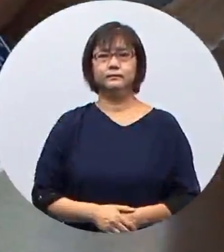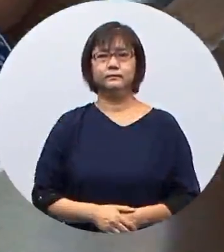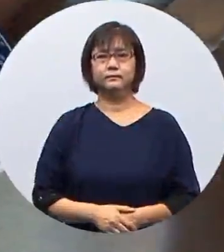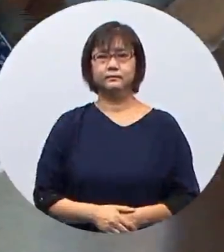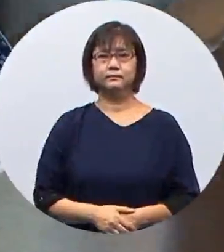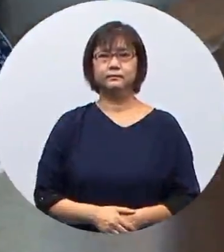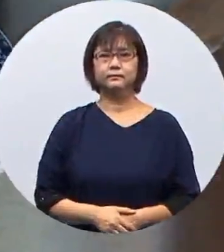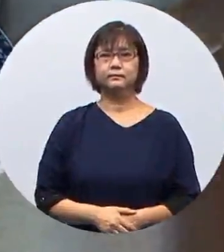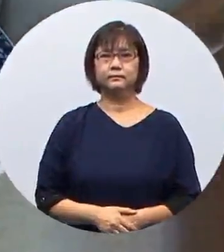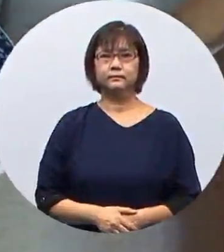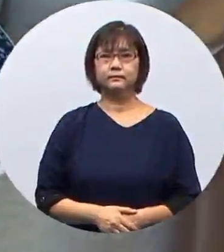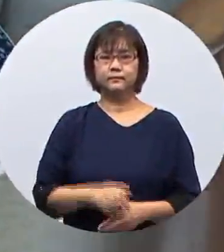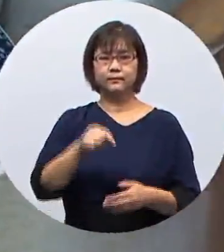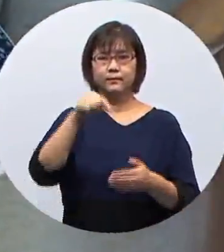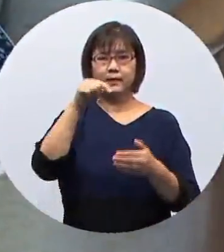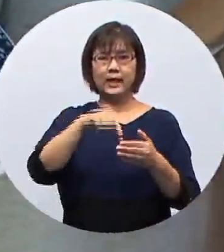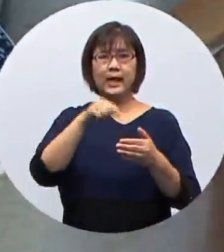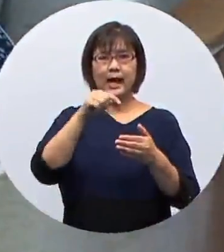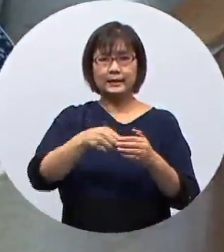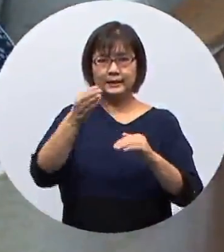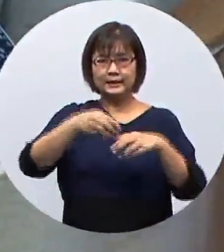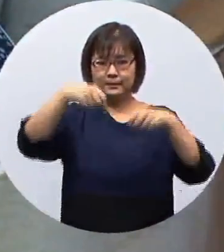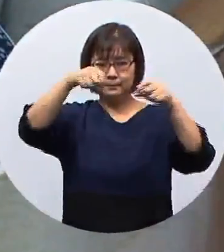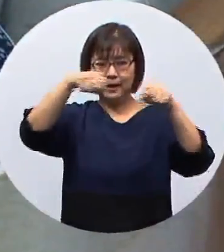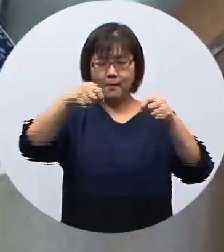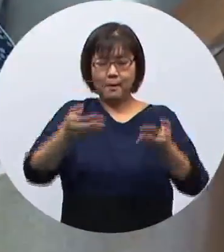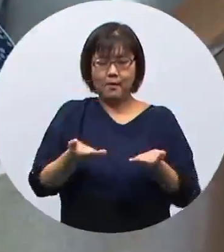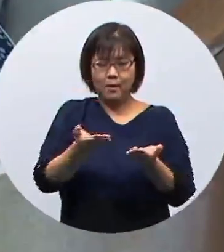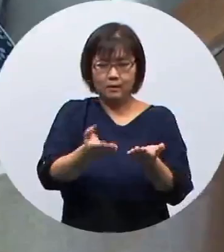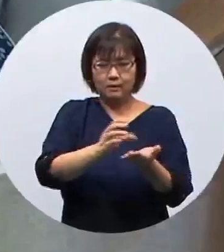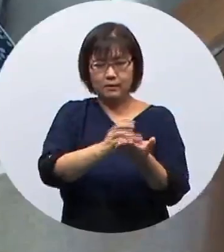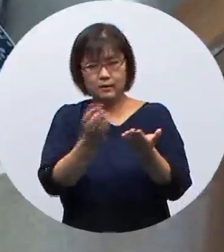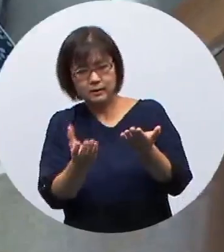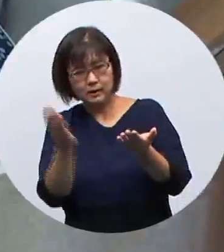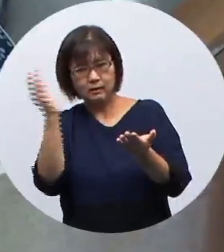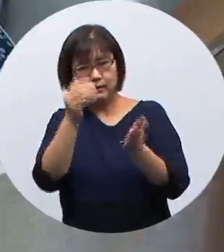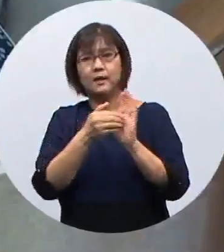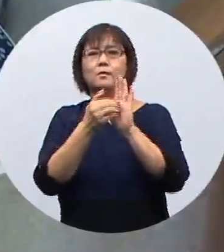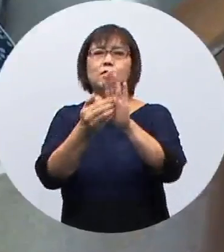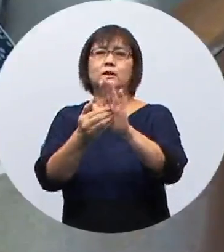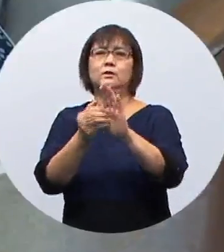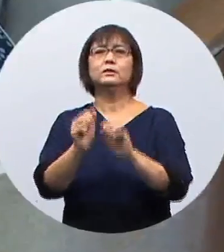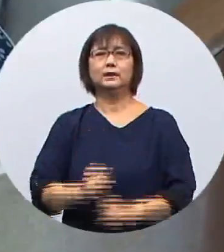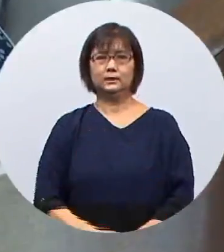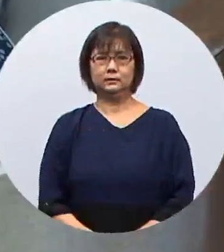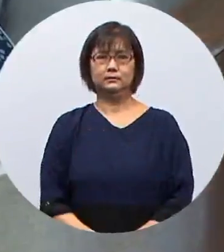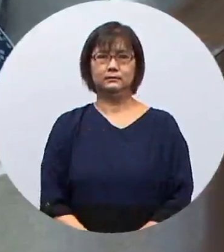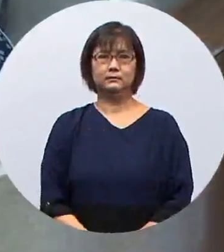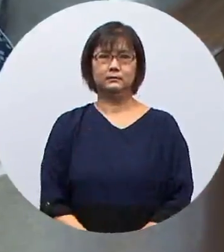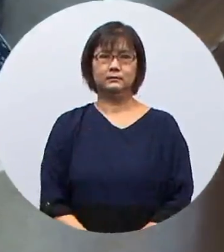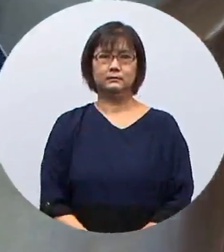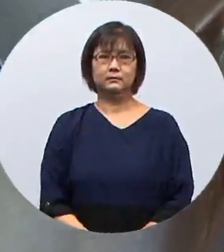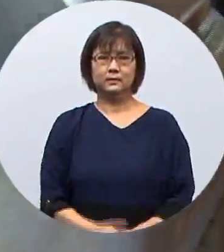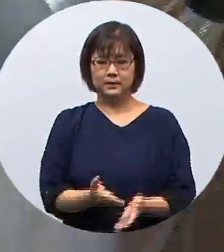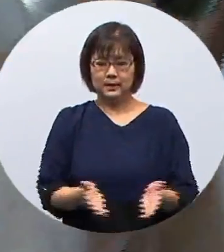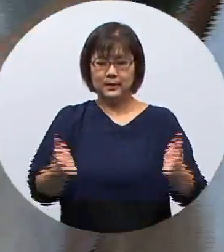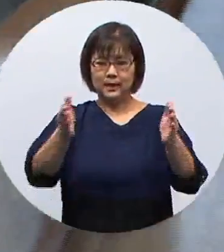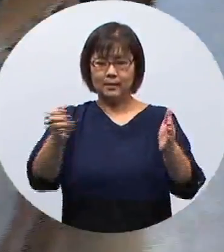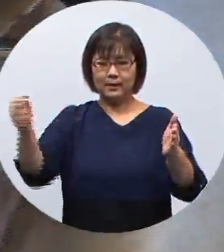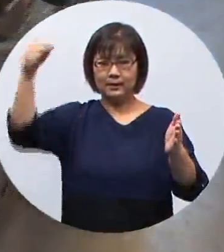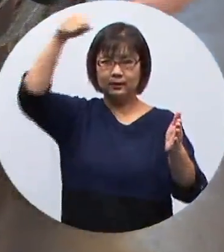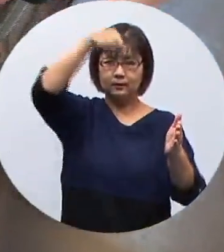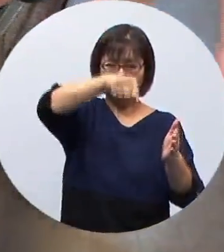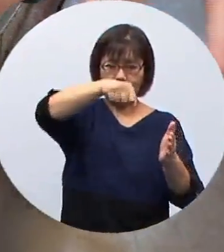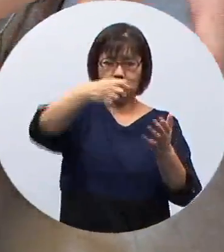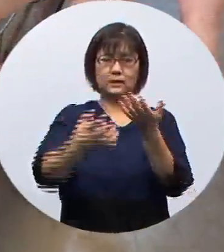い、はい、中にキッチンペーパーを敷くことで滑り止めの役目を果たします。 はい、 鍋に蓋をして火